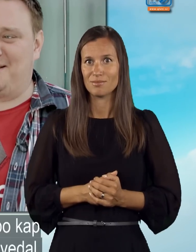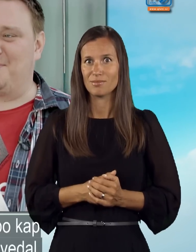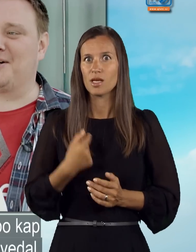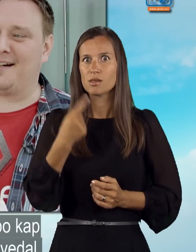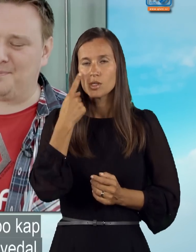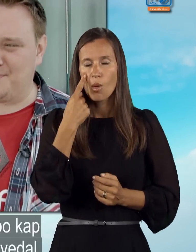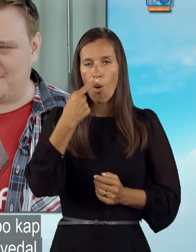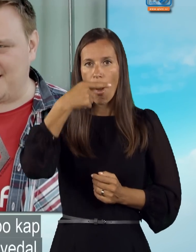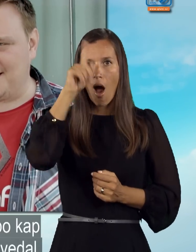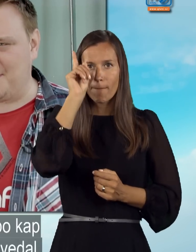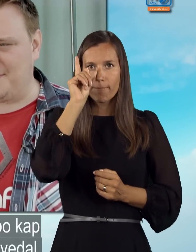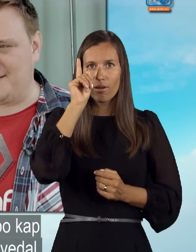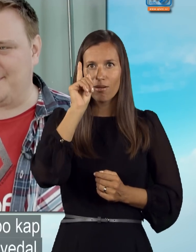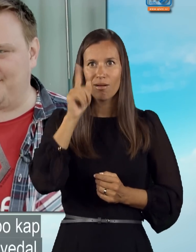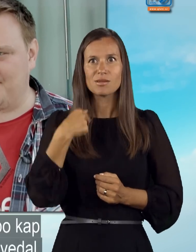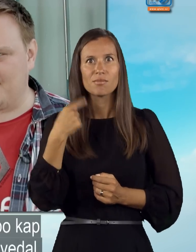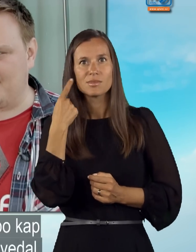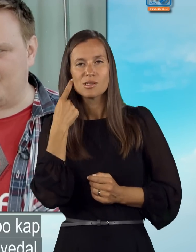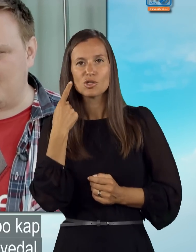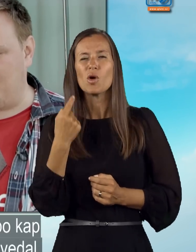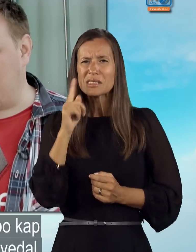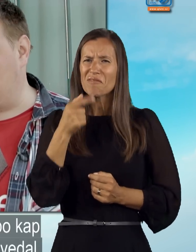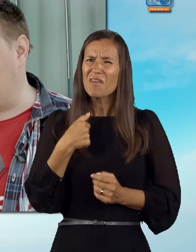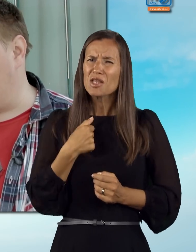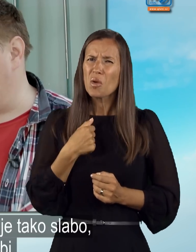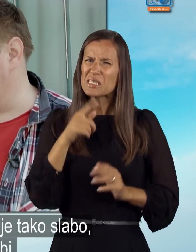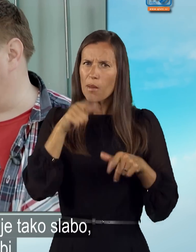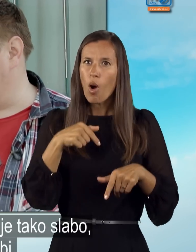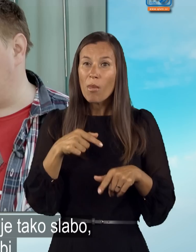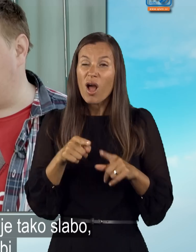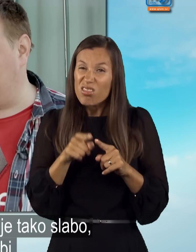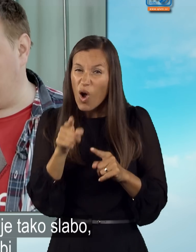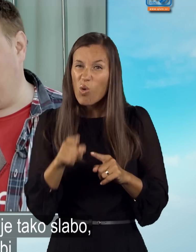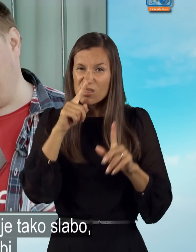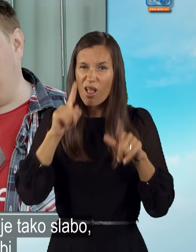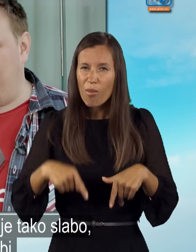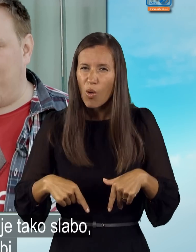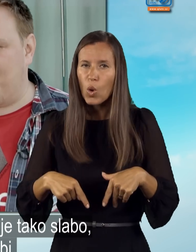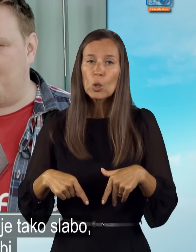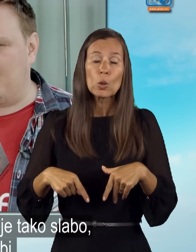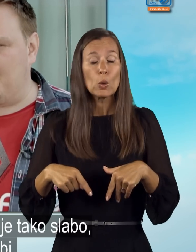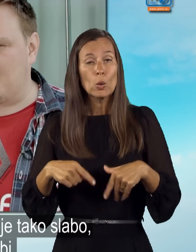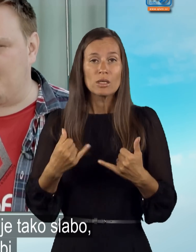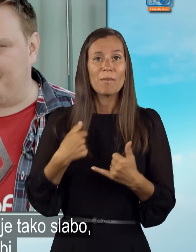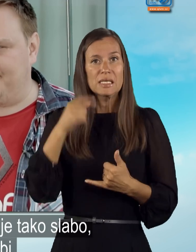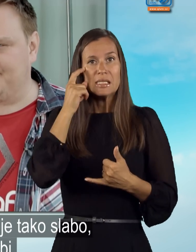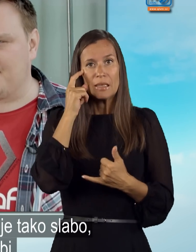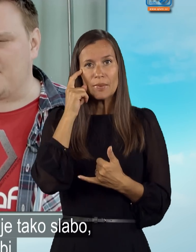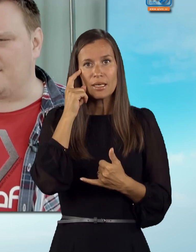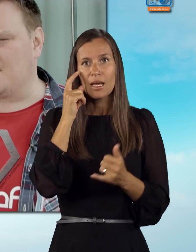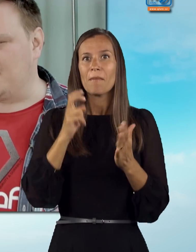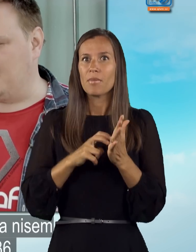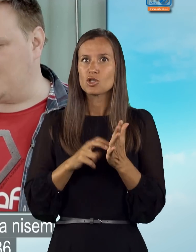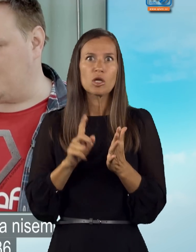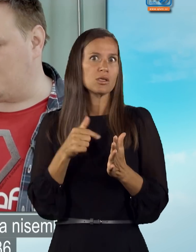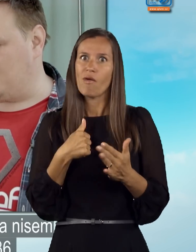Jaz mislim, da bo kap po tem, kar mi je povedal. Vedel sem, da je slabo, ampak da je pa toliko slabo, pa me kar malo skrbi. Pa